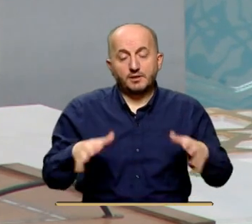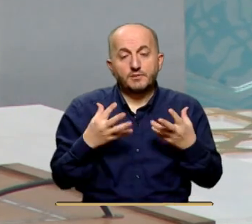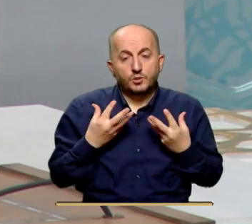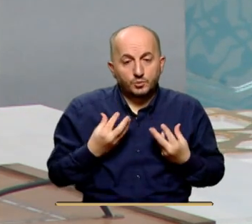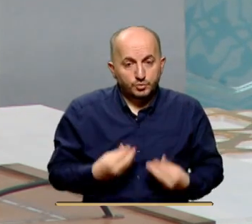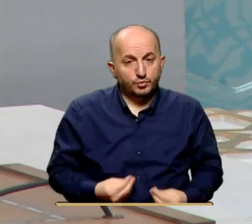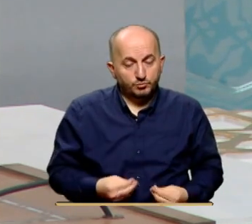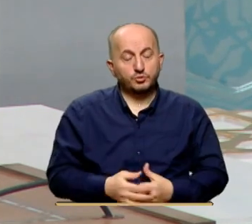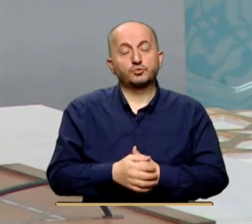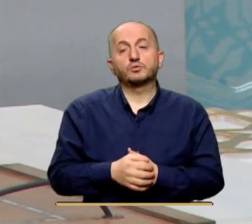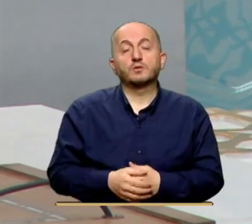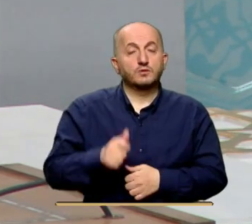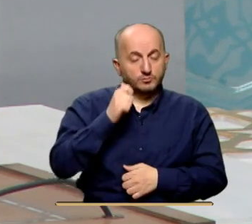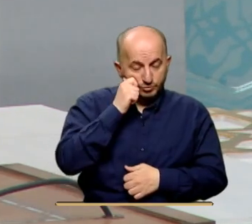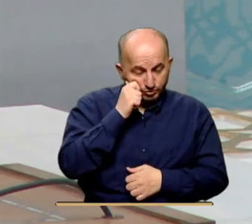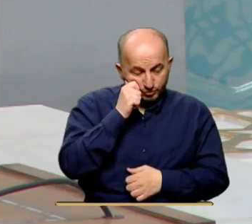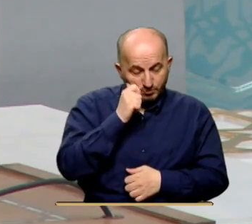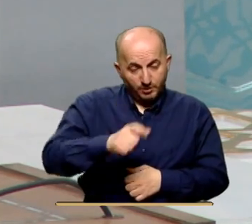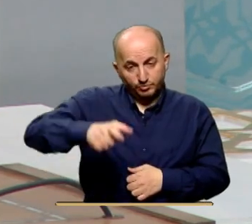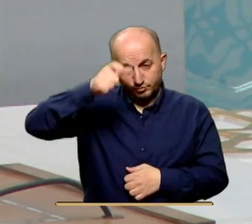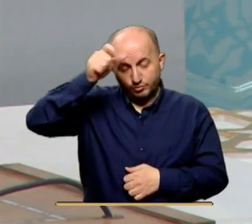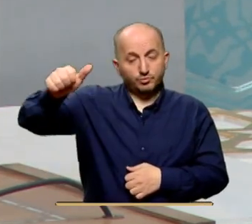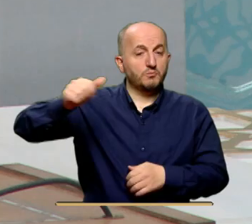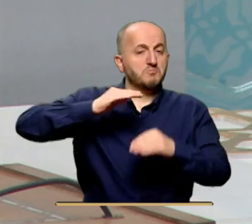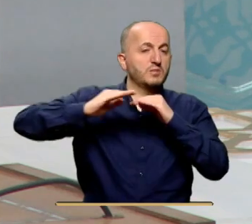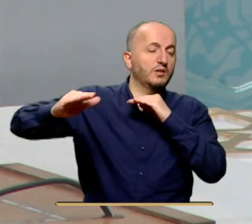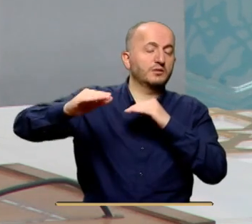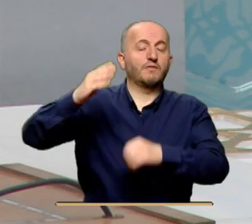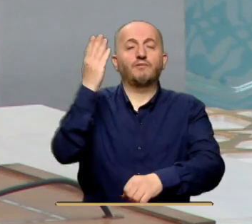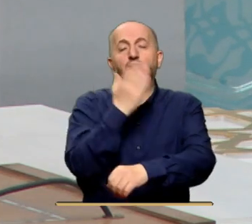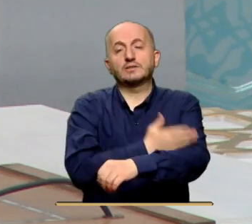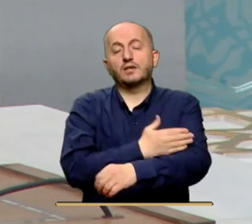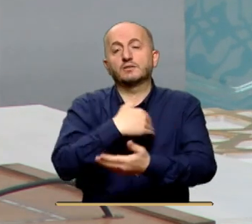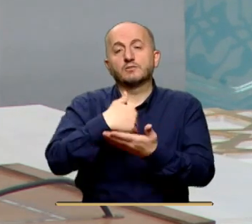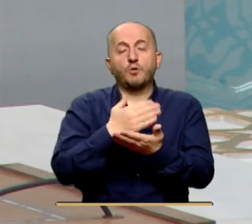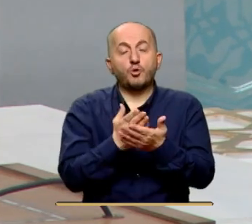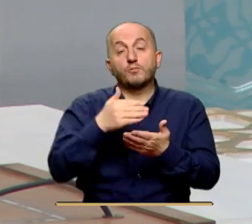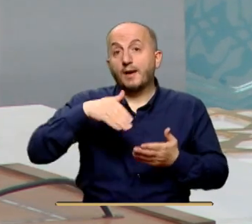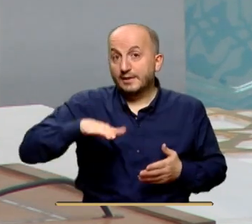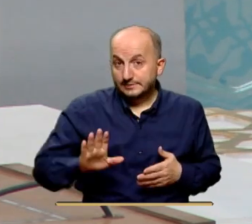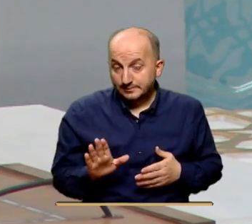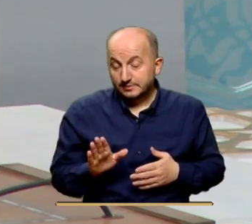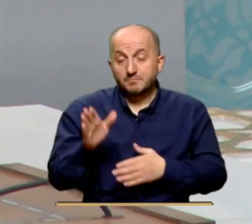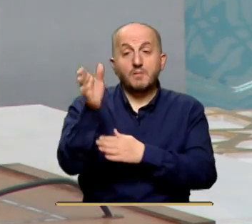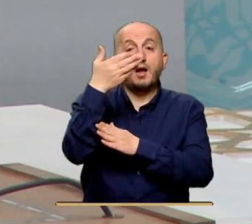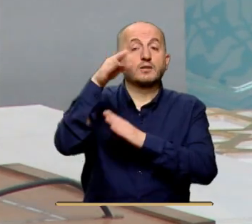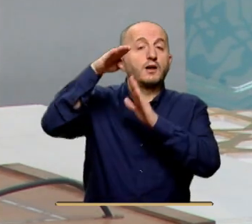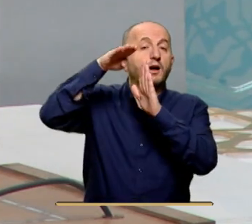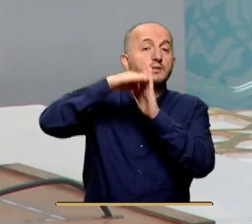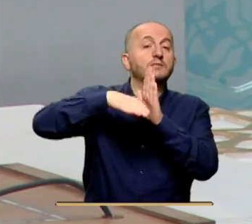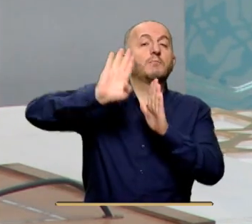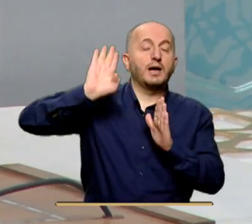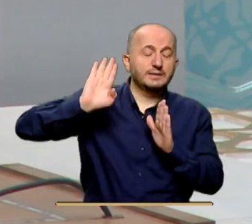oluşturmuş, Müslüman Türk milleti, vatanım bölünmez, bayrağım